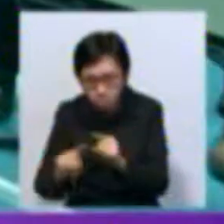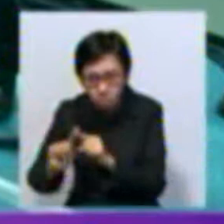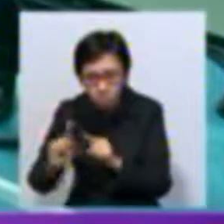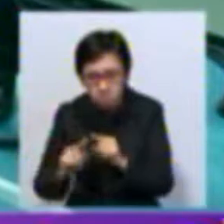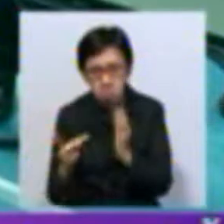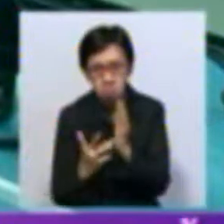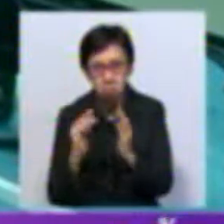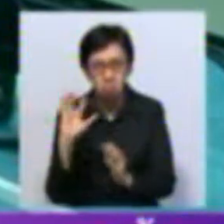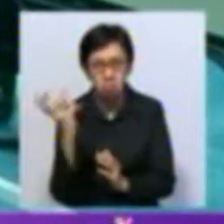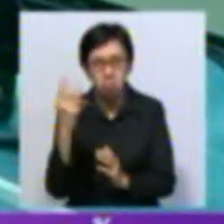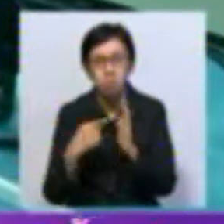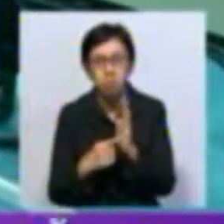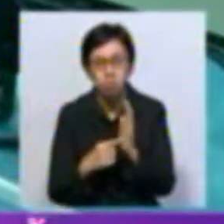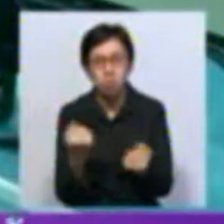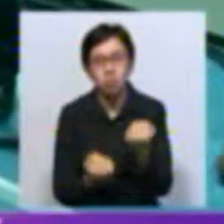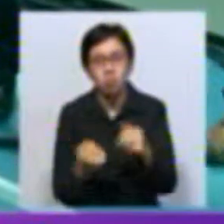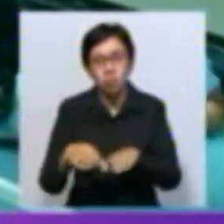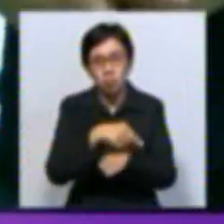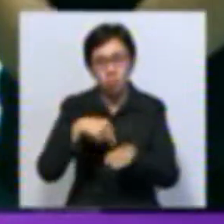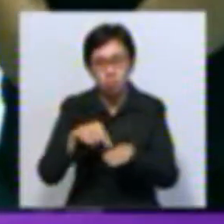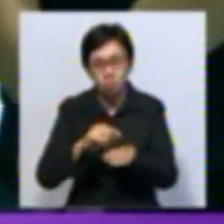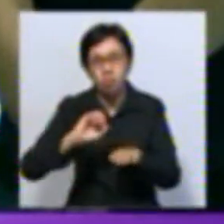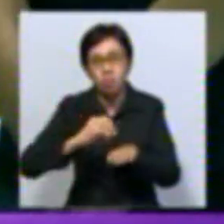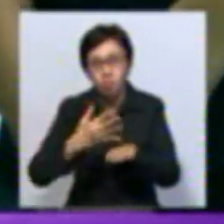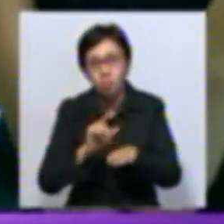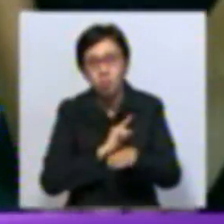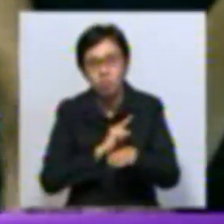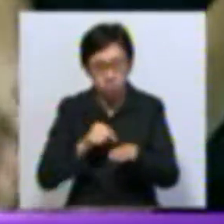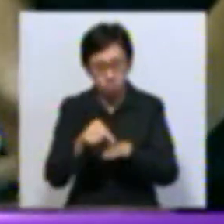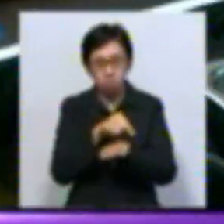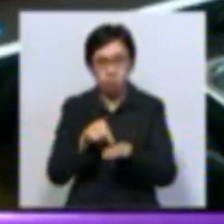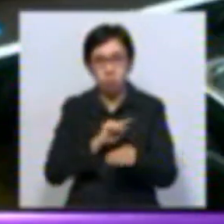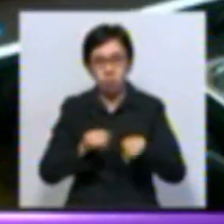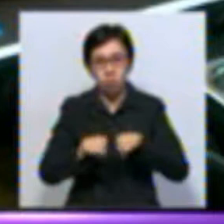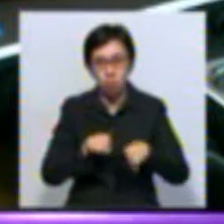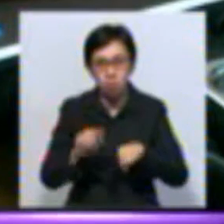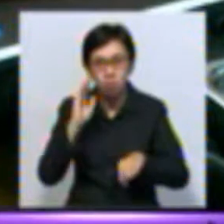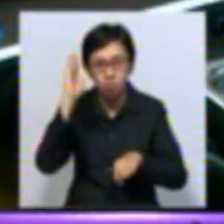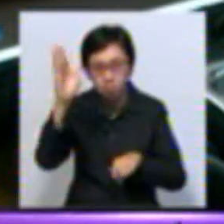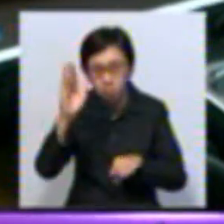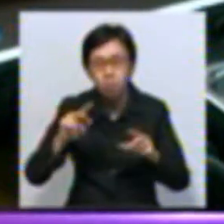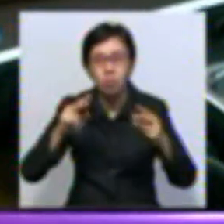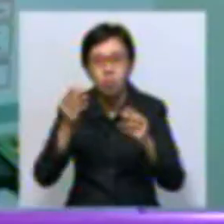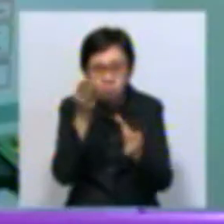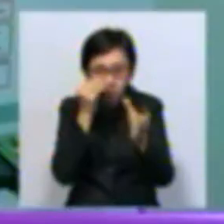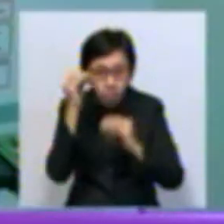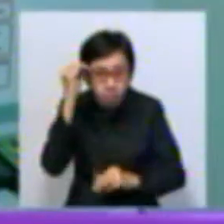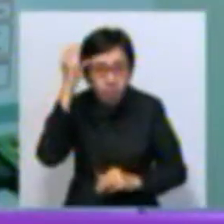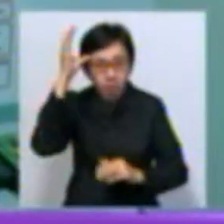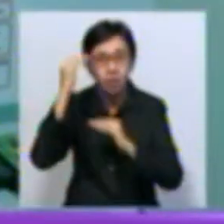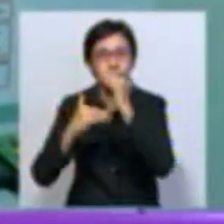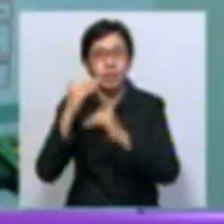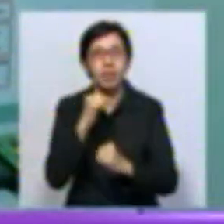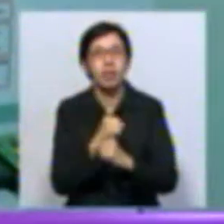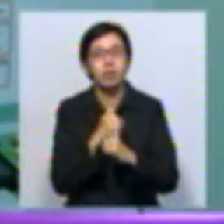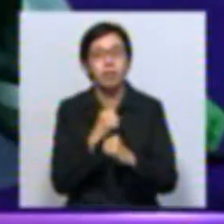กอาทิชุดระบบเซ็นเซอร์รถยนต์ชุดซอฟต์แวร์ควบคุมภายในรถทำให้สามารถนำความรู้ที่ได้มาปรับใช้